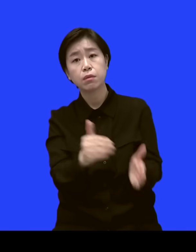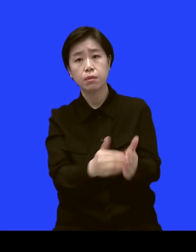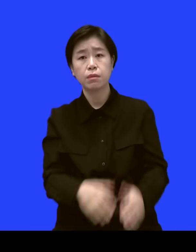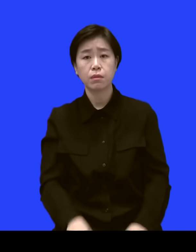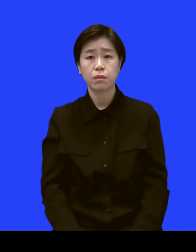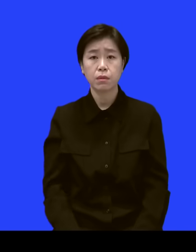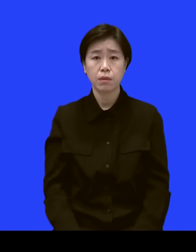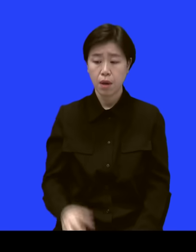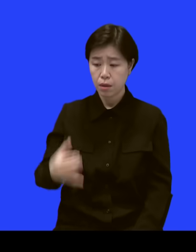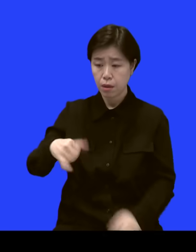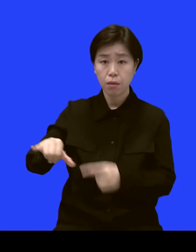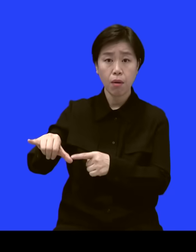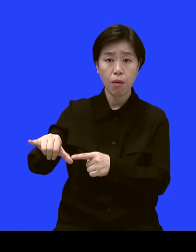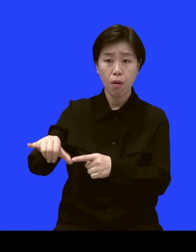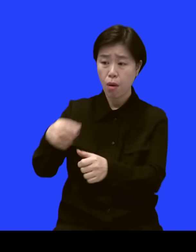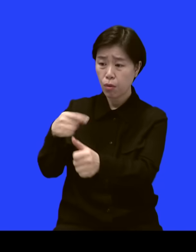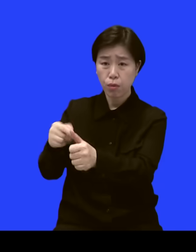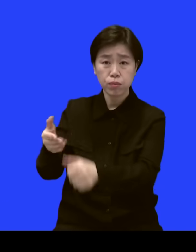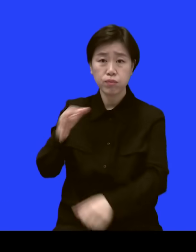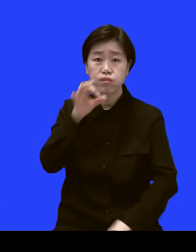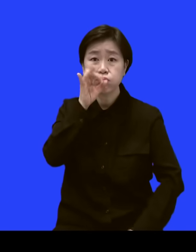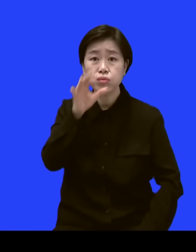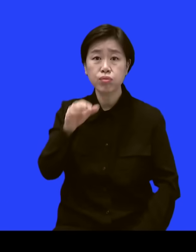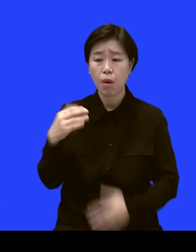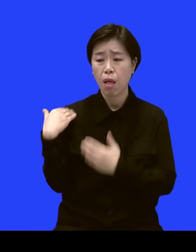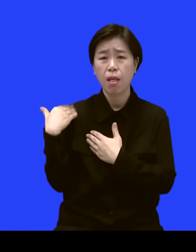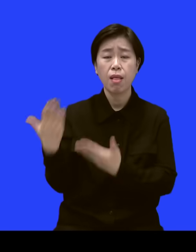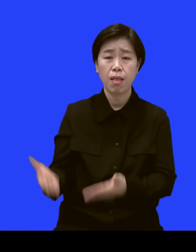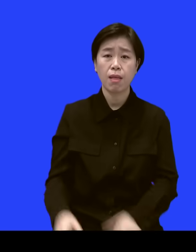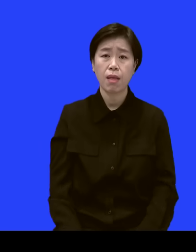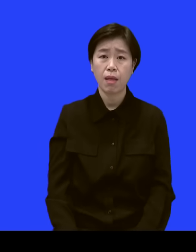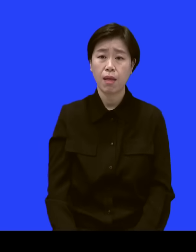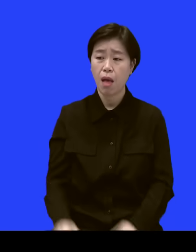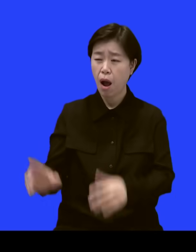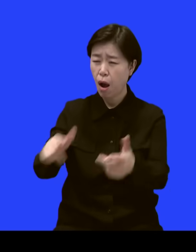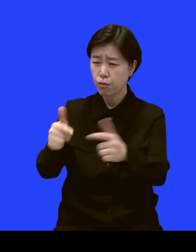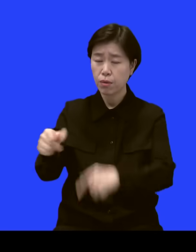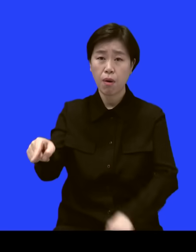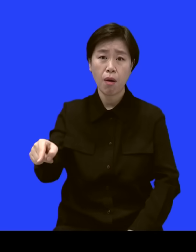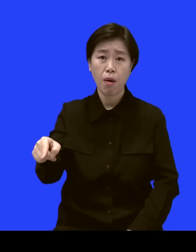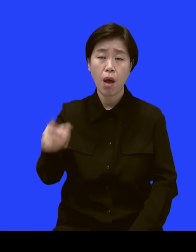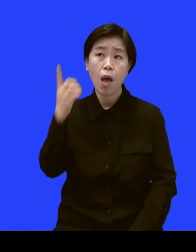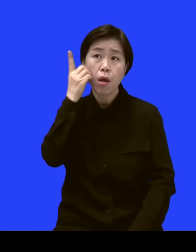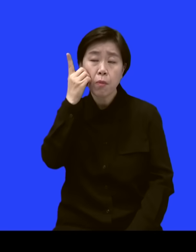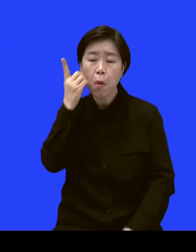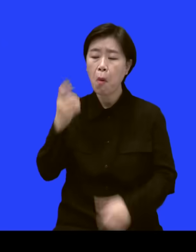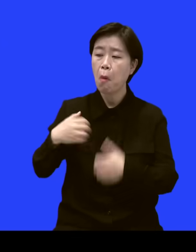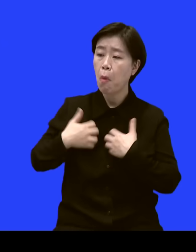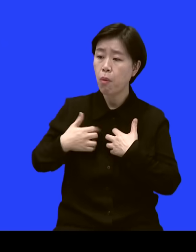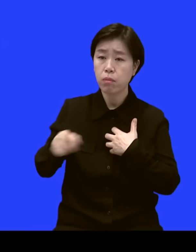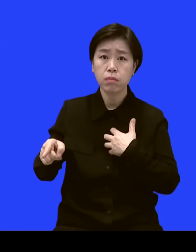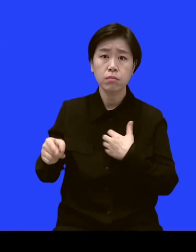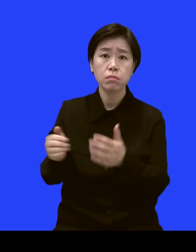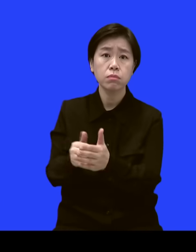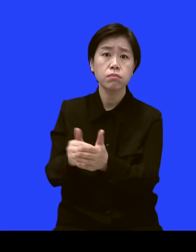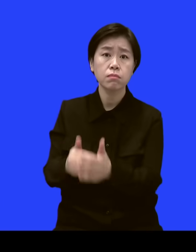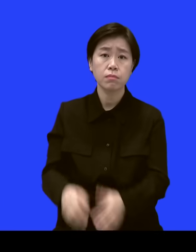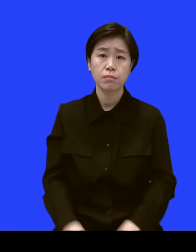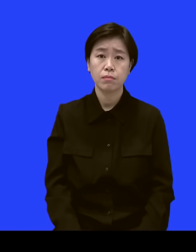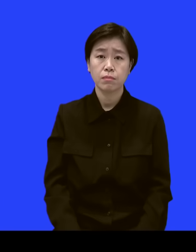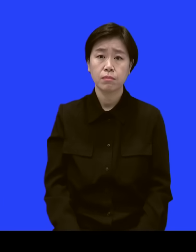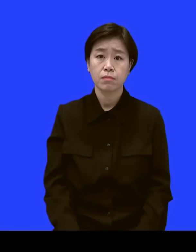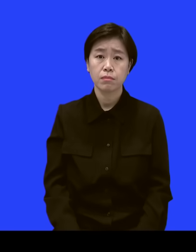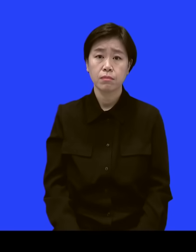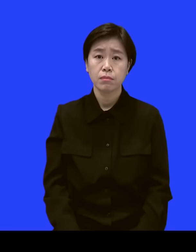핸드폰만 하고 있는 거죠. 학교 이제 가기 시작하잖아요. 아이가 받아쓰기 정말 빵점 맞아본 적이 있었거든요. 저희 막내가.